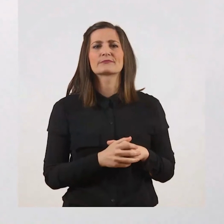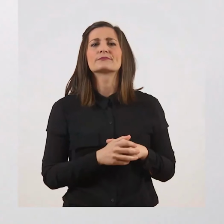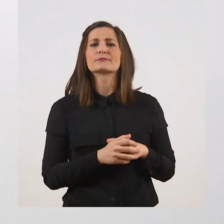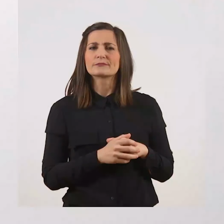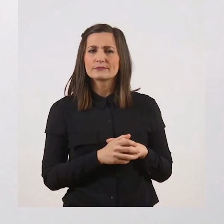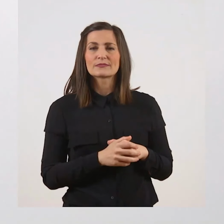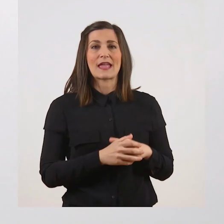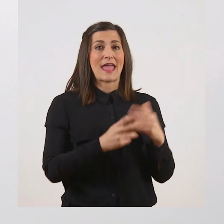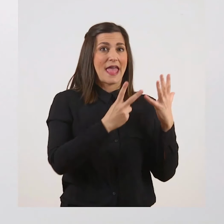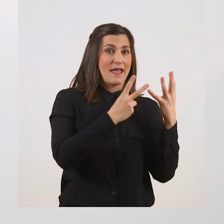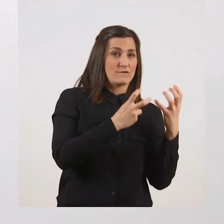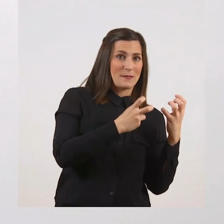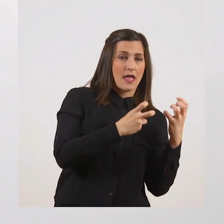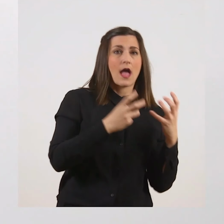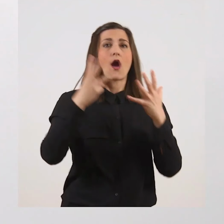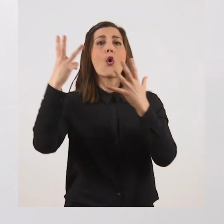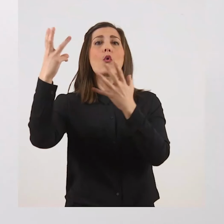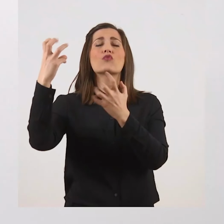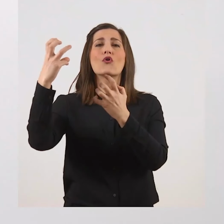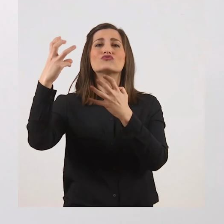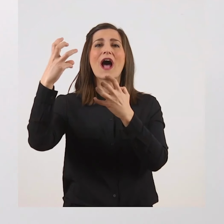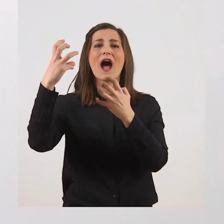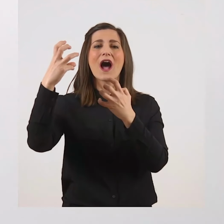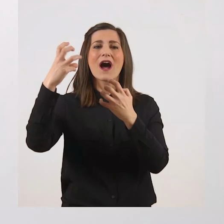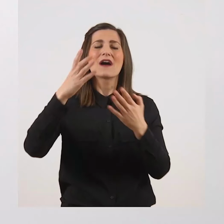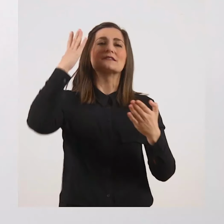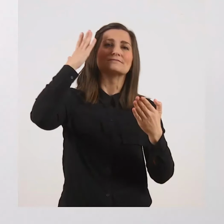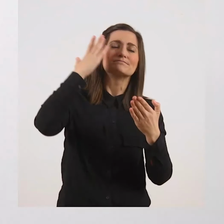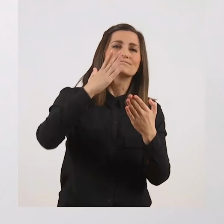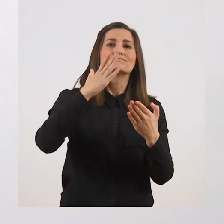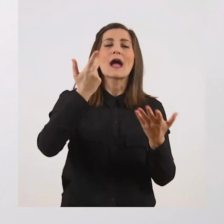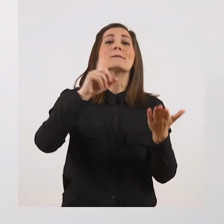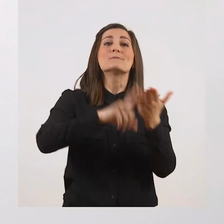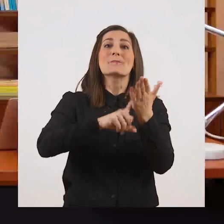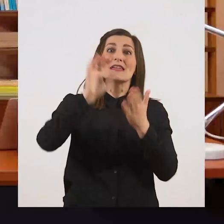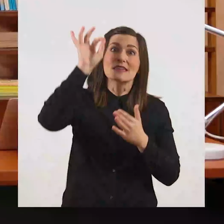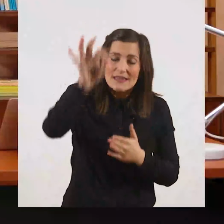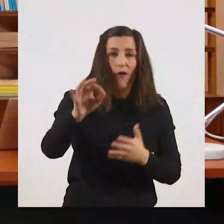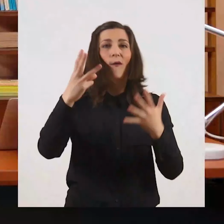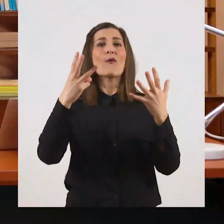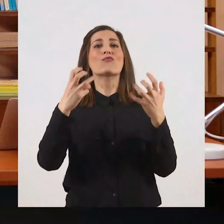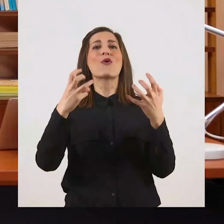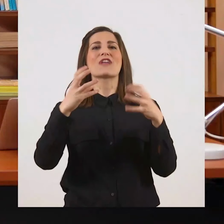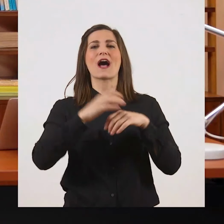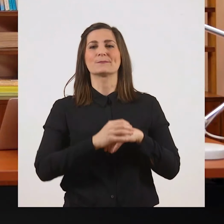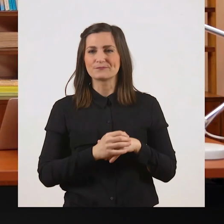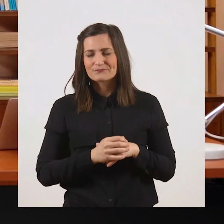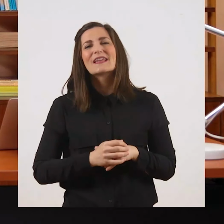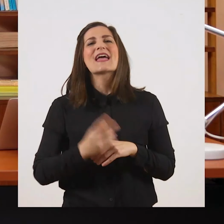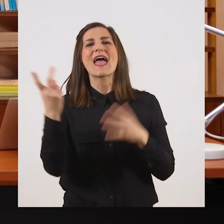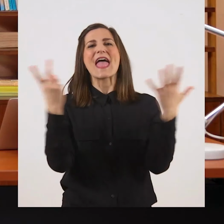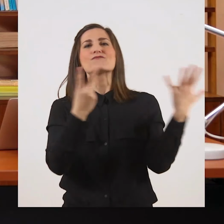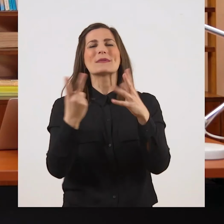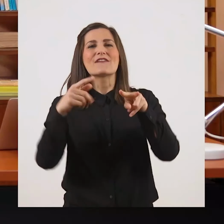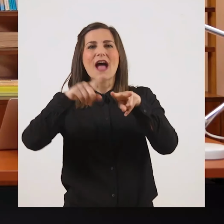Είμαι κάπου ανάμεσα στο 70 και στο 80, άρα πρέπει να πατήσω στη στρογγυλή δεκάδα του 80. Για να δούμε, στις μονάδες μου έχω τον